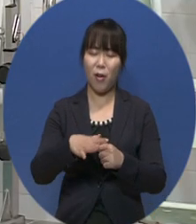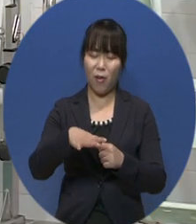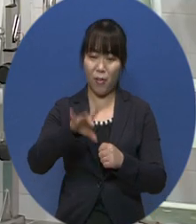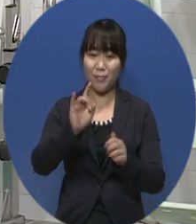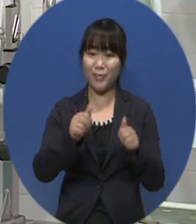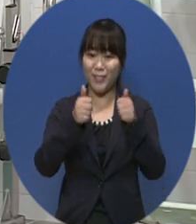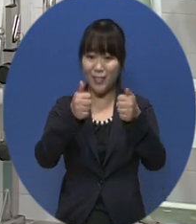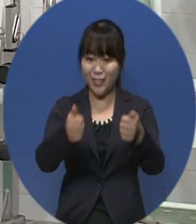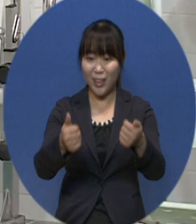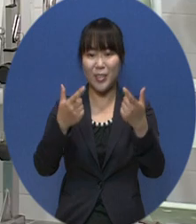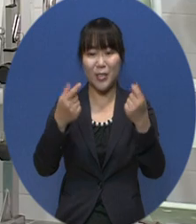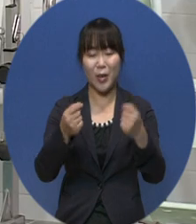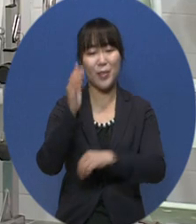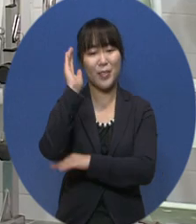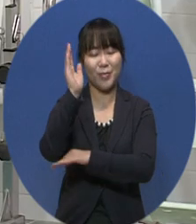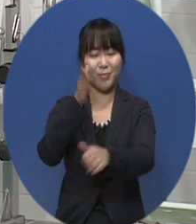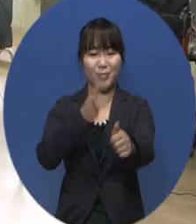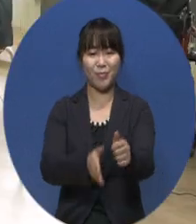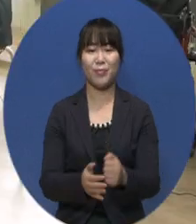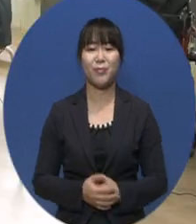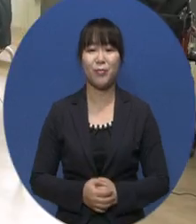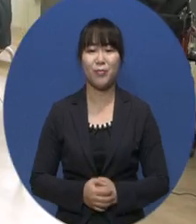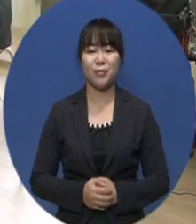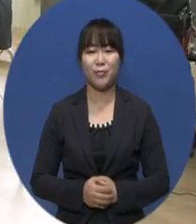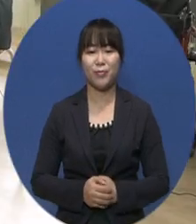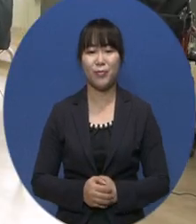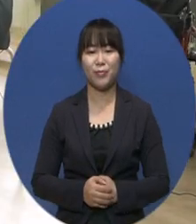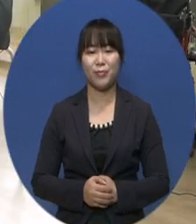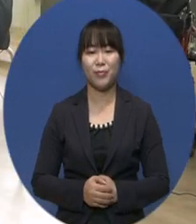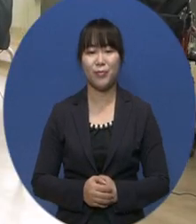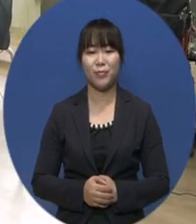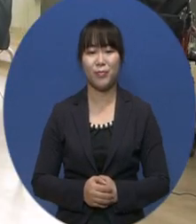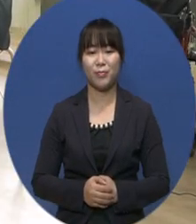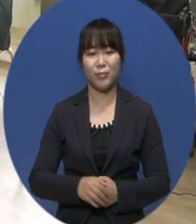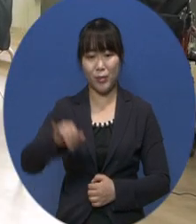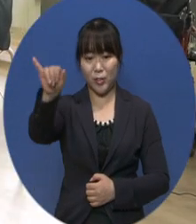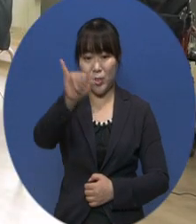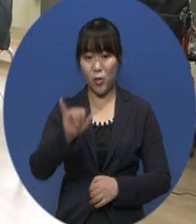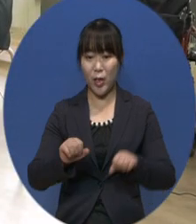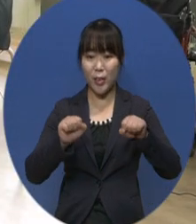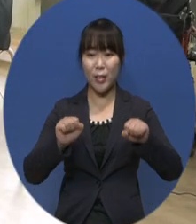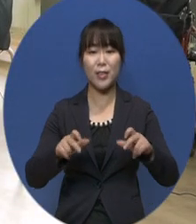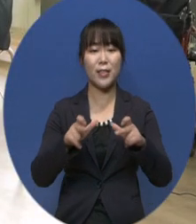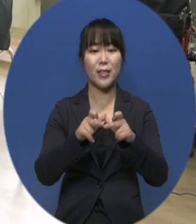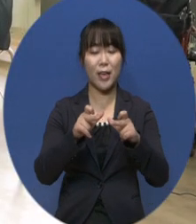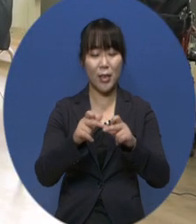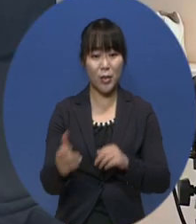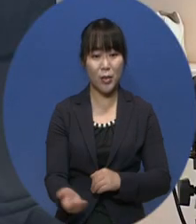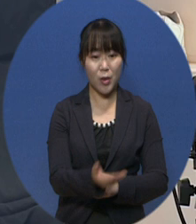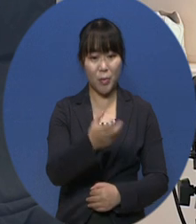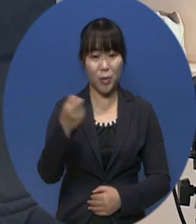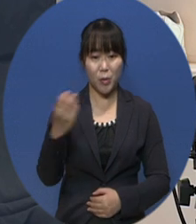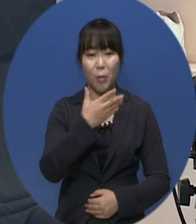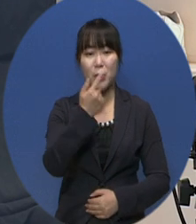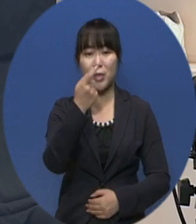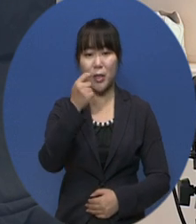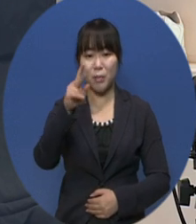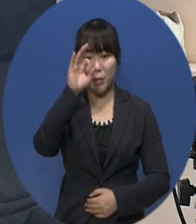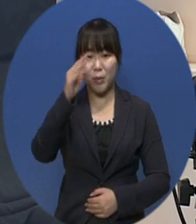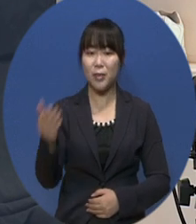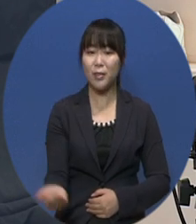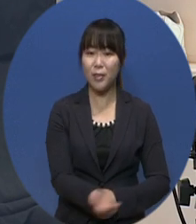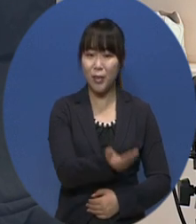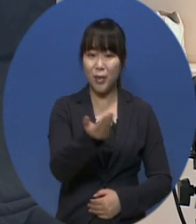인사드리잖아요. 예, 시청자분들 한 말씀 해주시죠. 네, 전국에 계신 장애인 여러분 그리고 복지TV